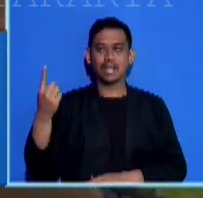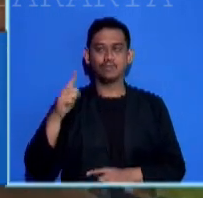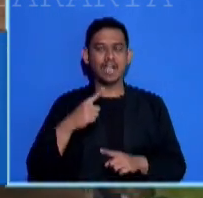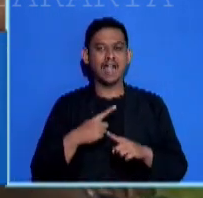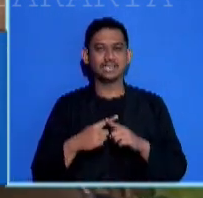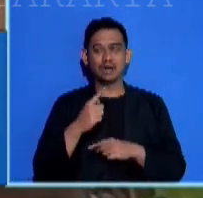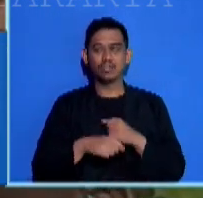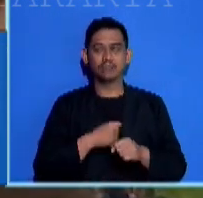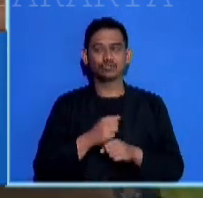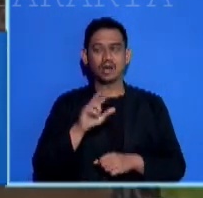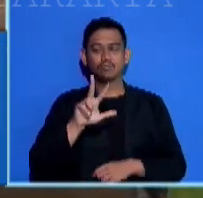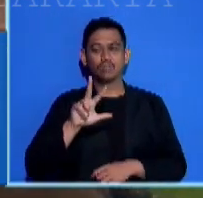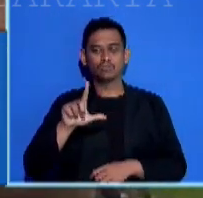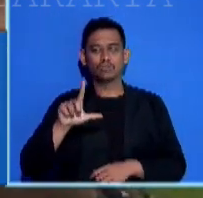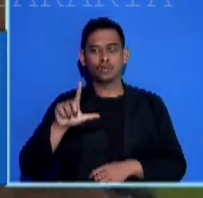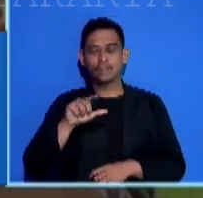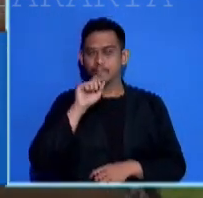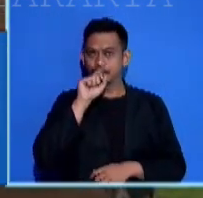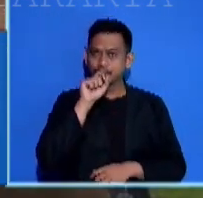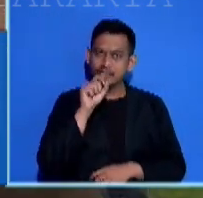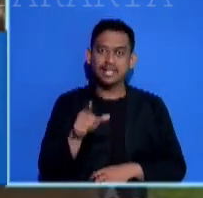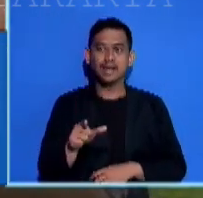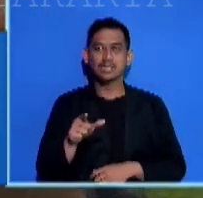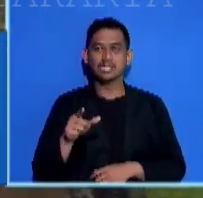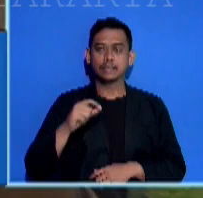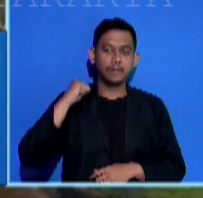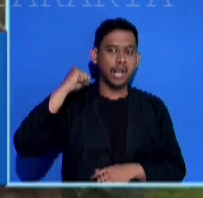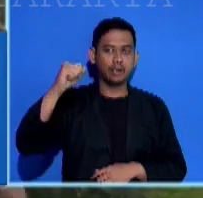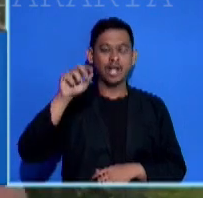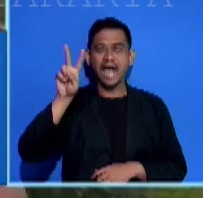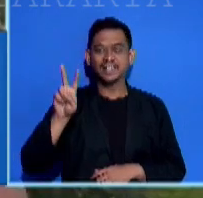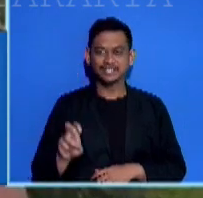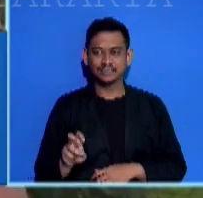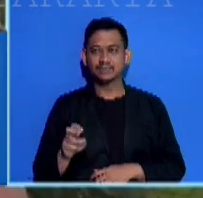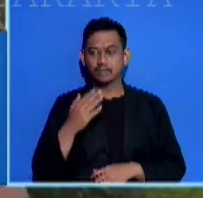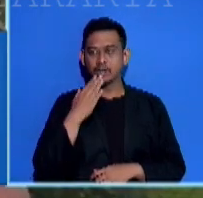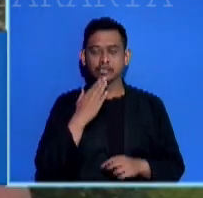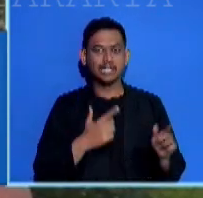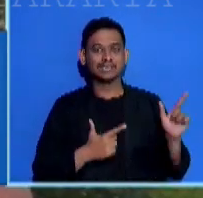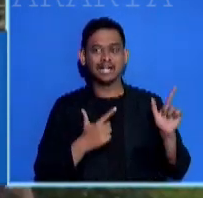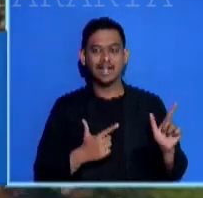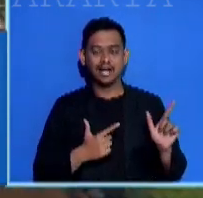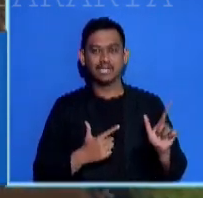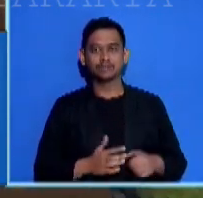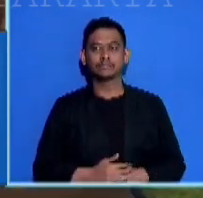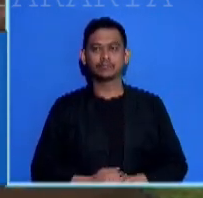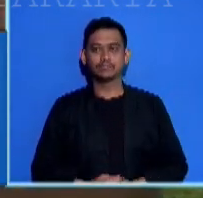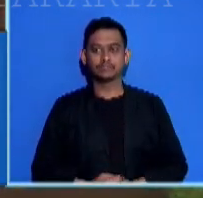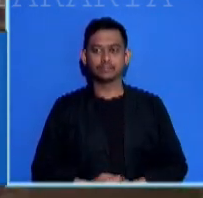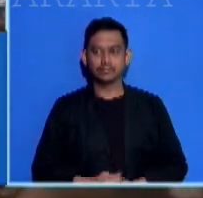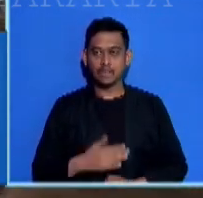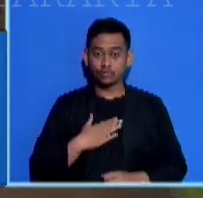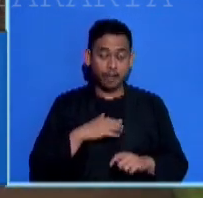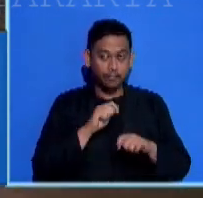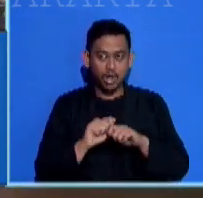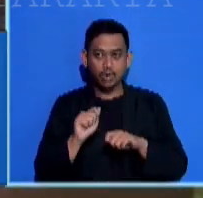itu adalah mengkritik bahwa seniman pahlawan itu mesti identik dengan militer. Maka saya bikin